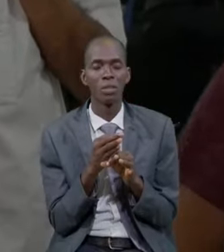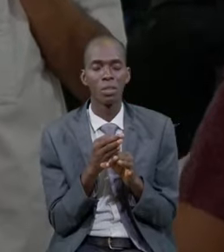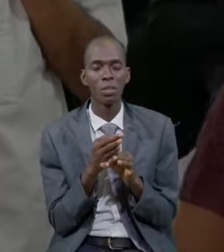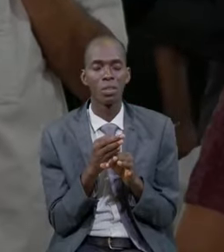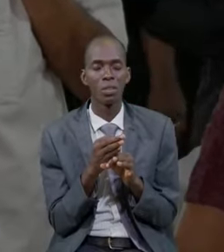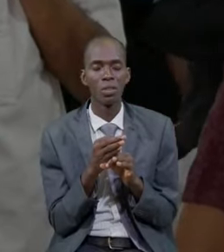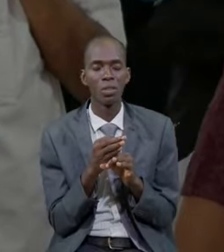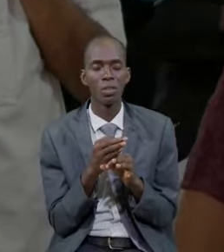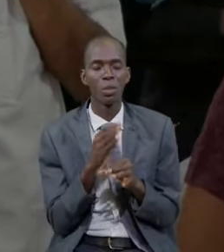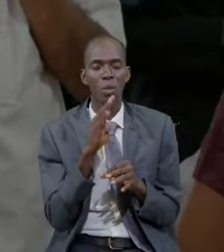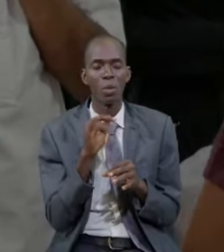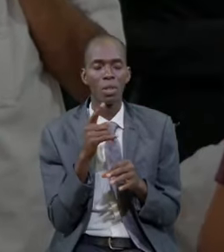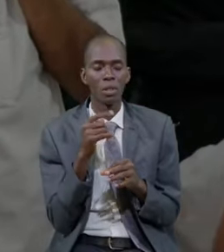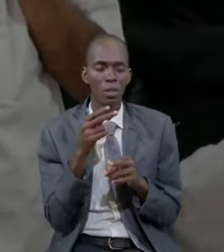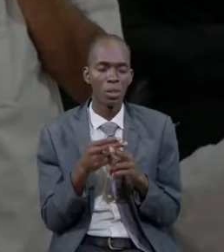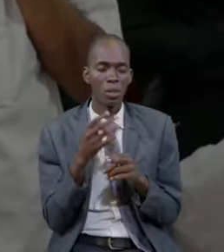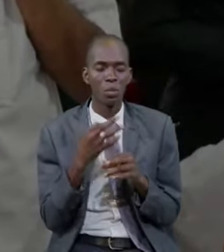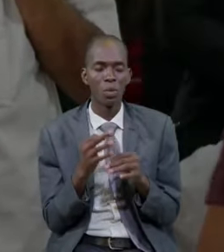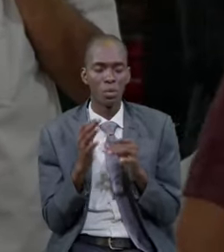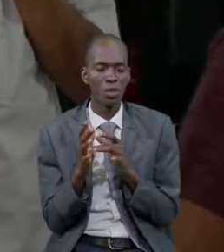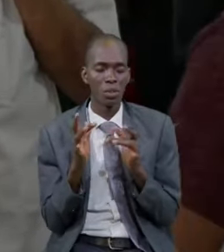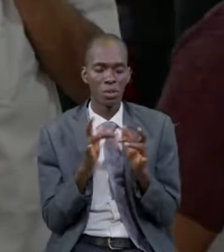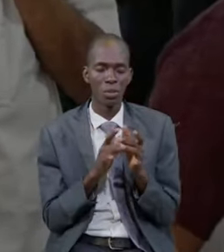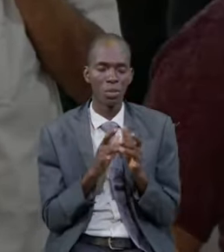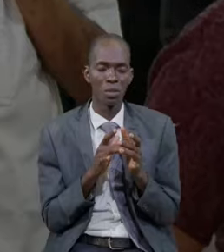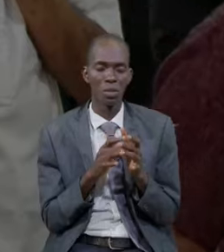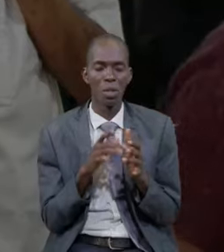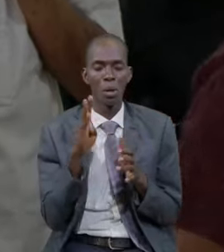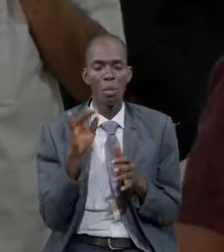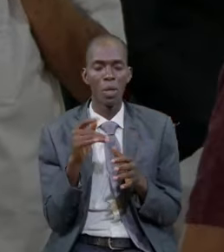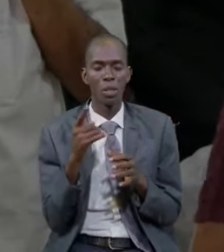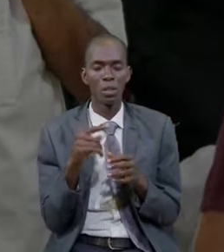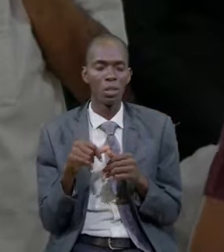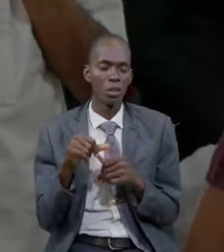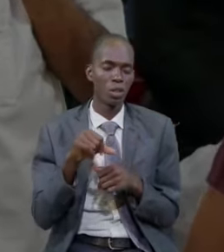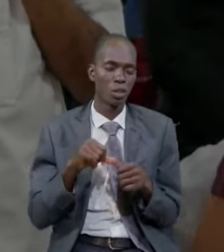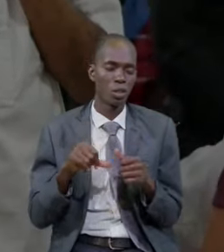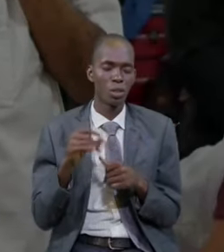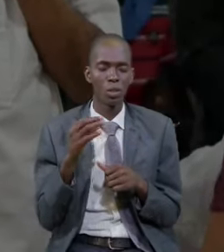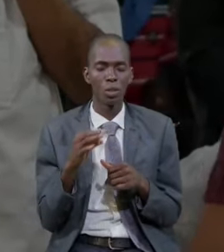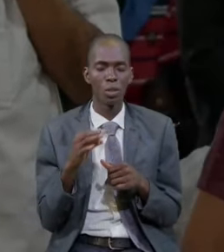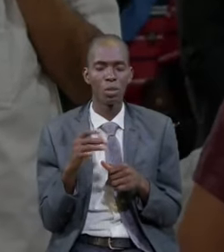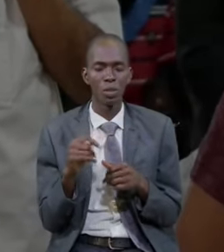par le nom de Jésus, par l'onction de l'Esprit.